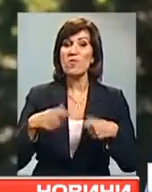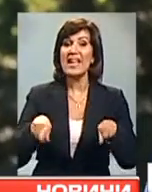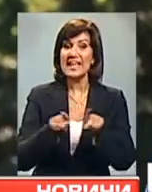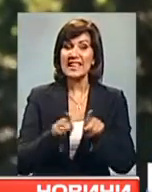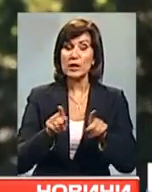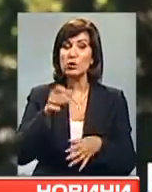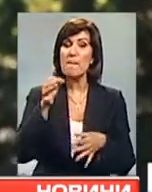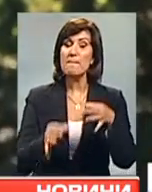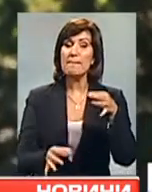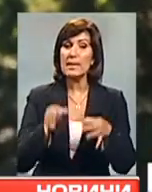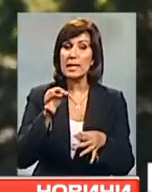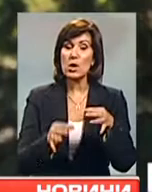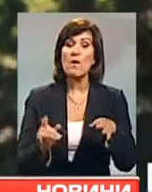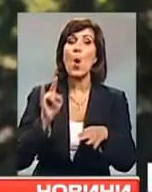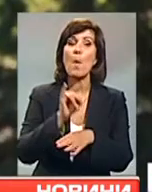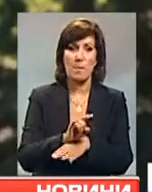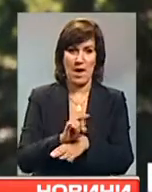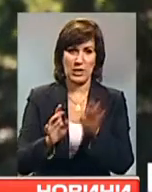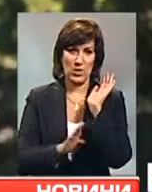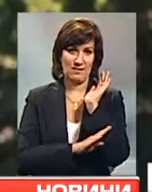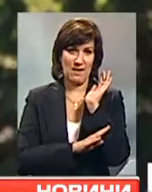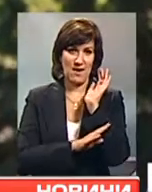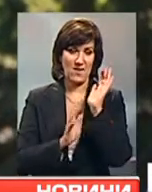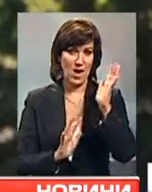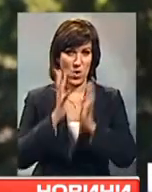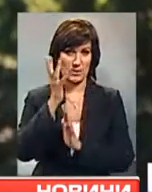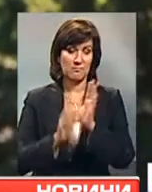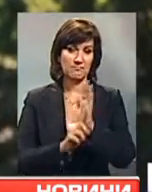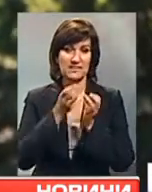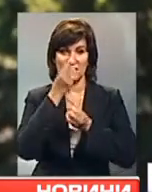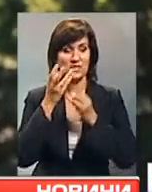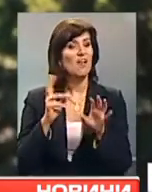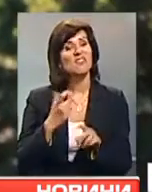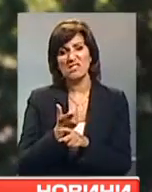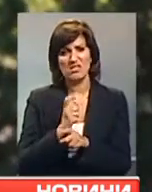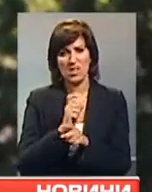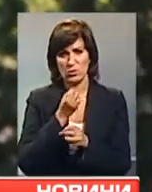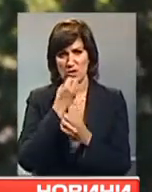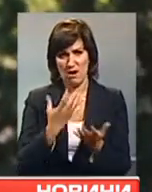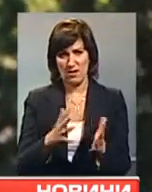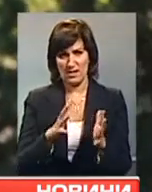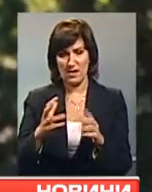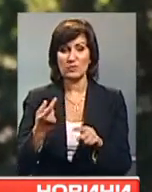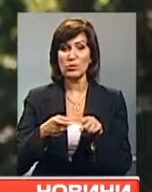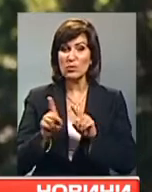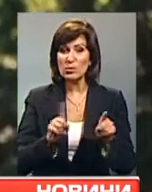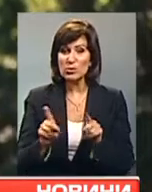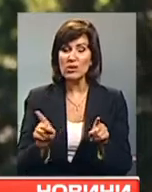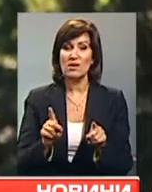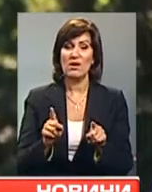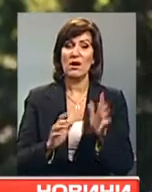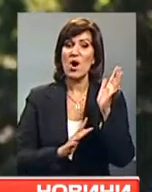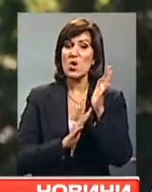що природа обманює дерева, рослини, і вони починають цвісти. Це не дуже гарне явище. Чому? Тому що